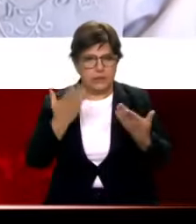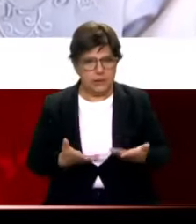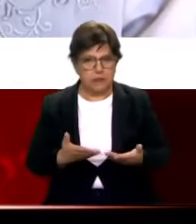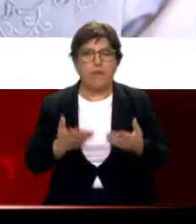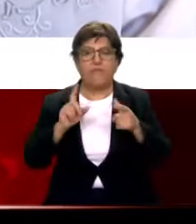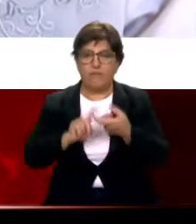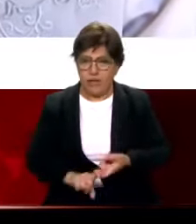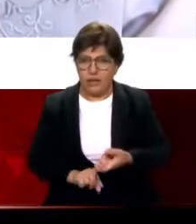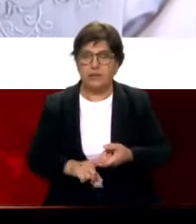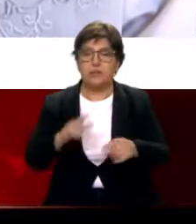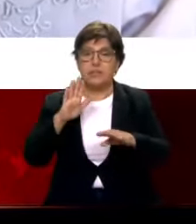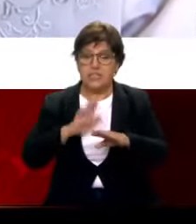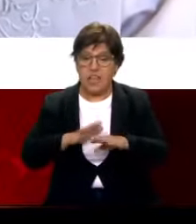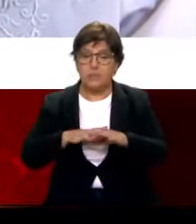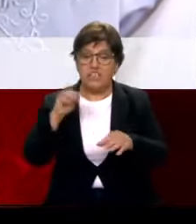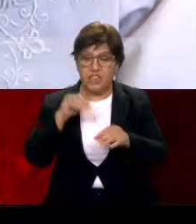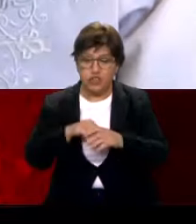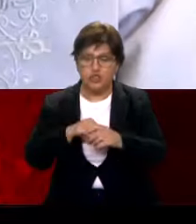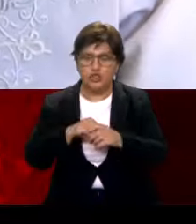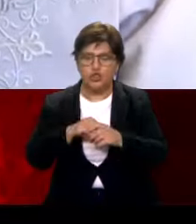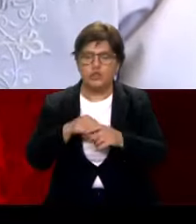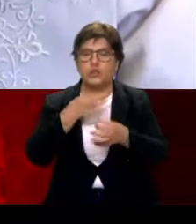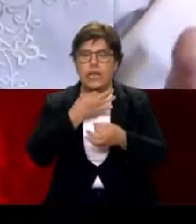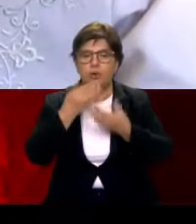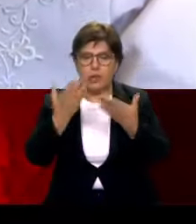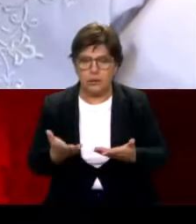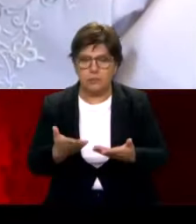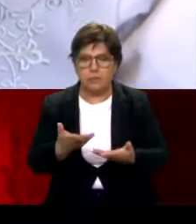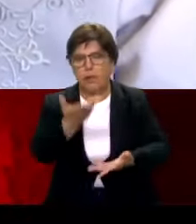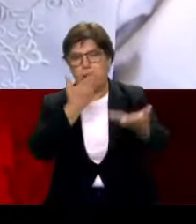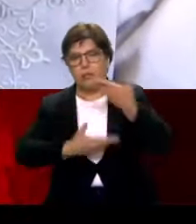ve yaptıkları için çok teşekkür ediyorum ifadesini kullandı.